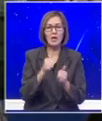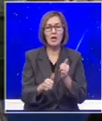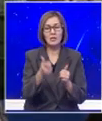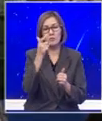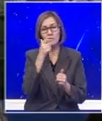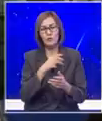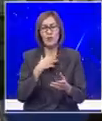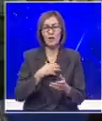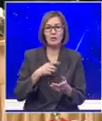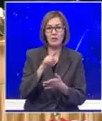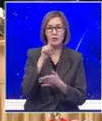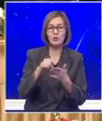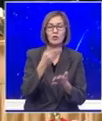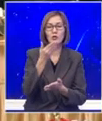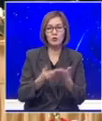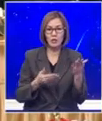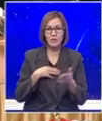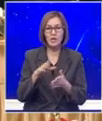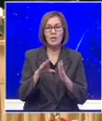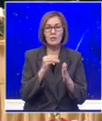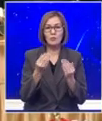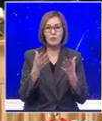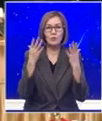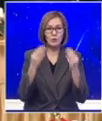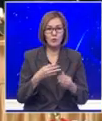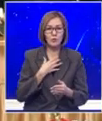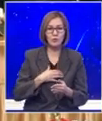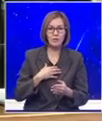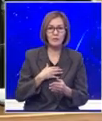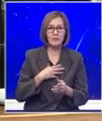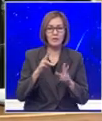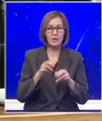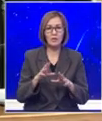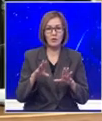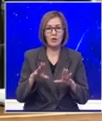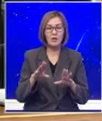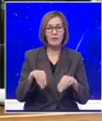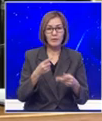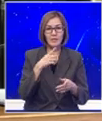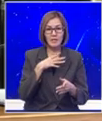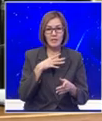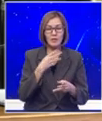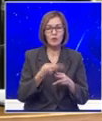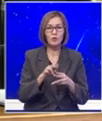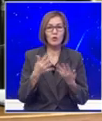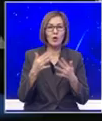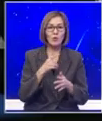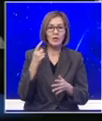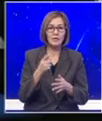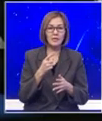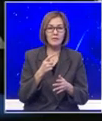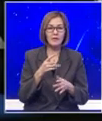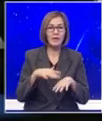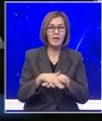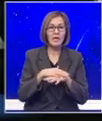алаңдаған сұрақтарын қойып үлгерді. Депутаттар бүгінгі таңда өзекті мәселелерді қарауға беретінін айтады. Өйткені ауыл шаруашылығы